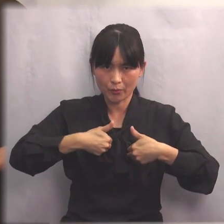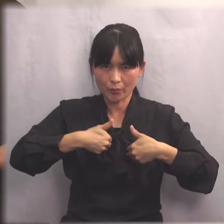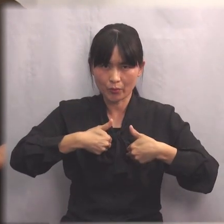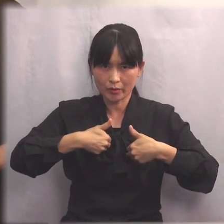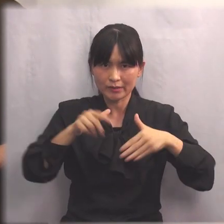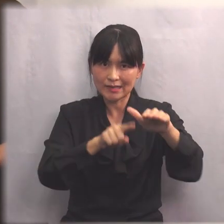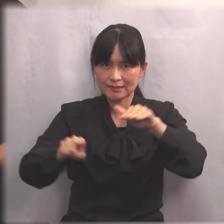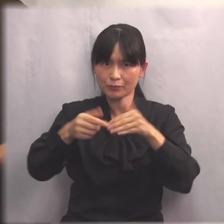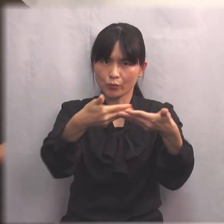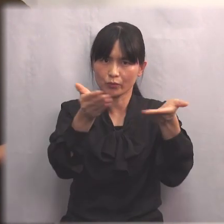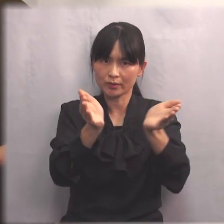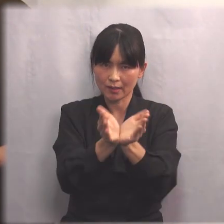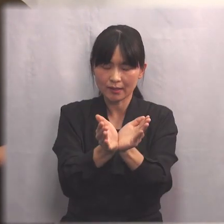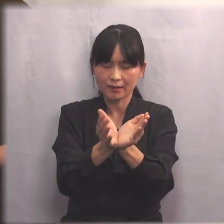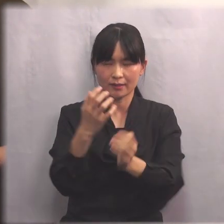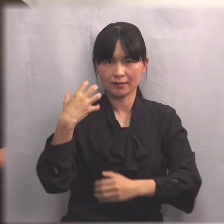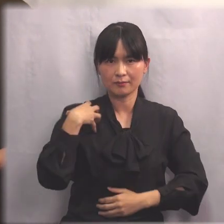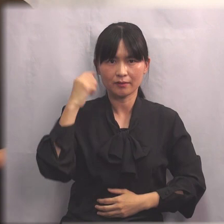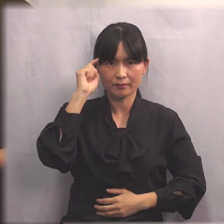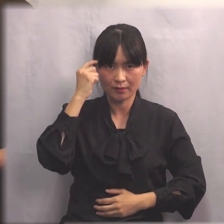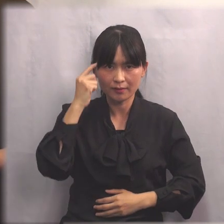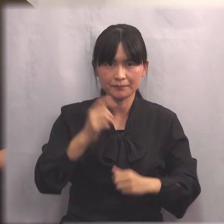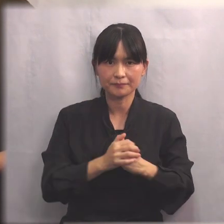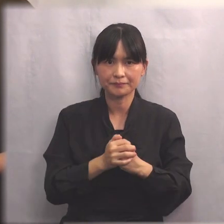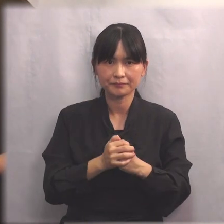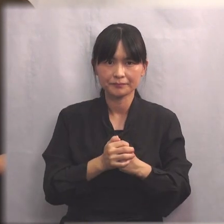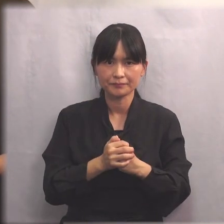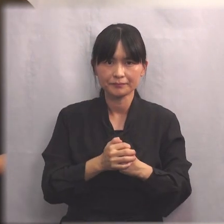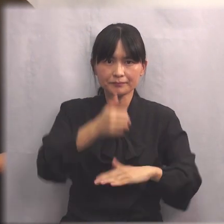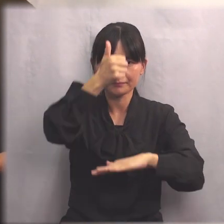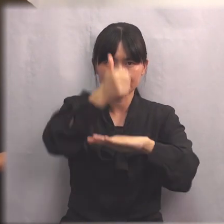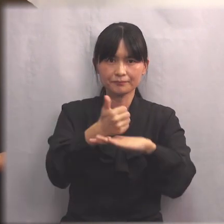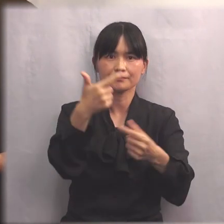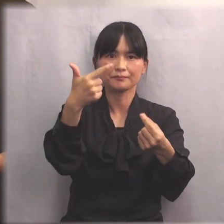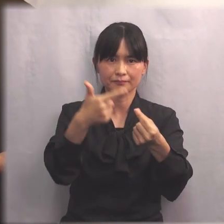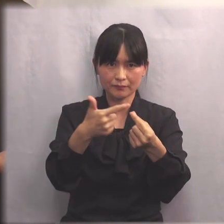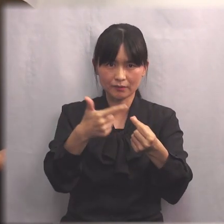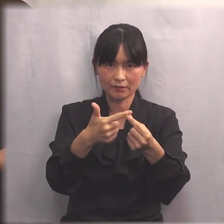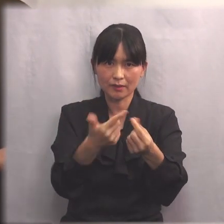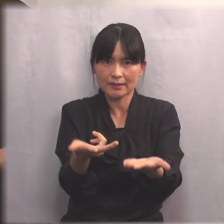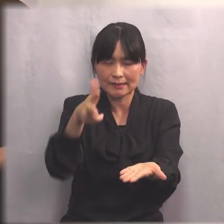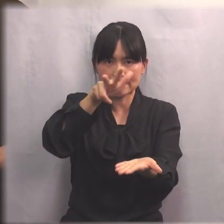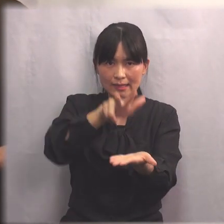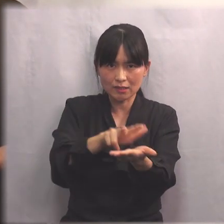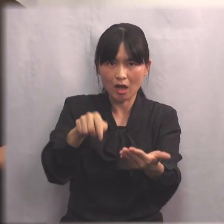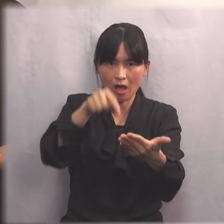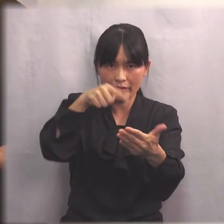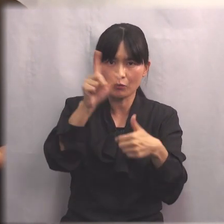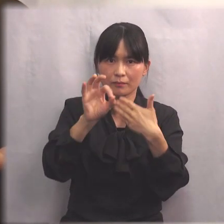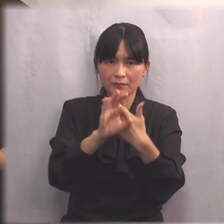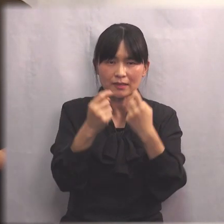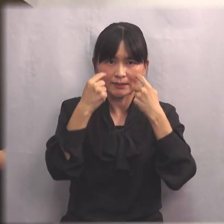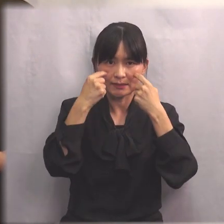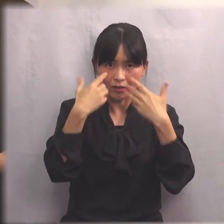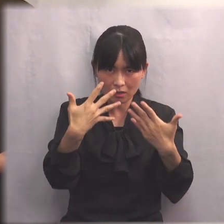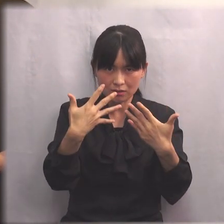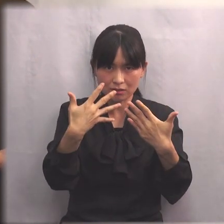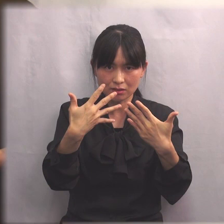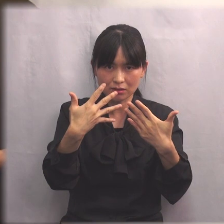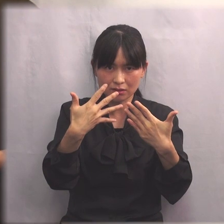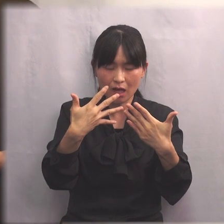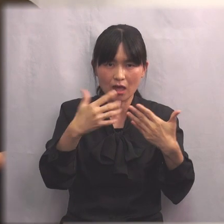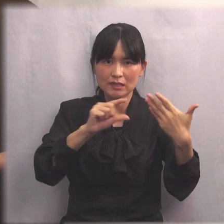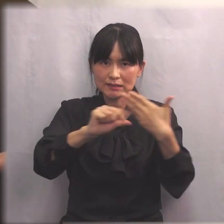진보의 핵심 가치라고 하는 인식을 담아야 합니다. 끝으로 여섯 번째, 개정 강령은 보다 선명한